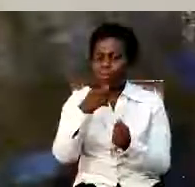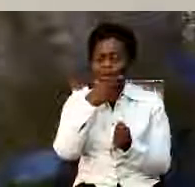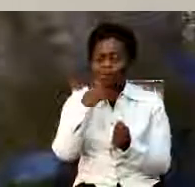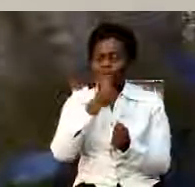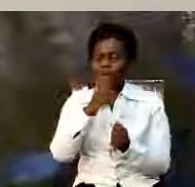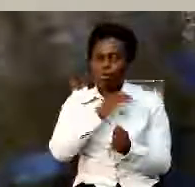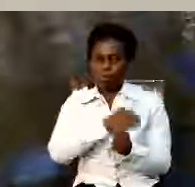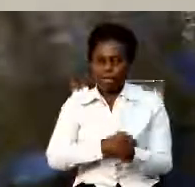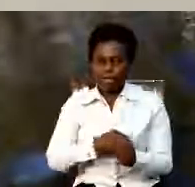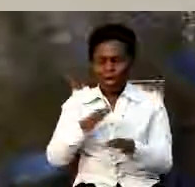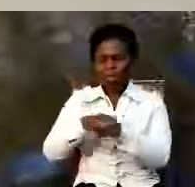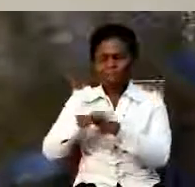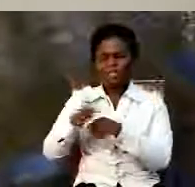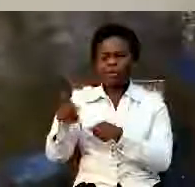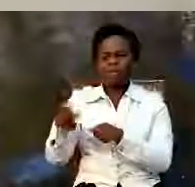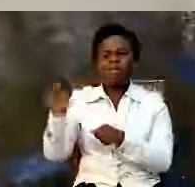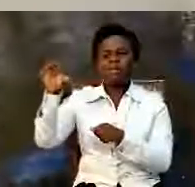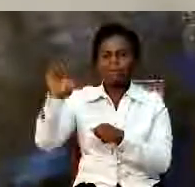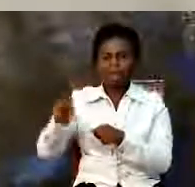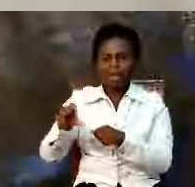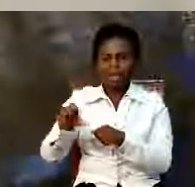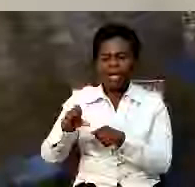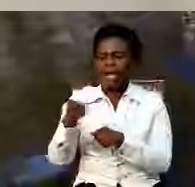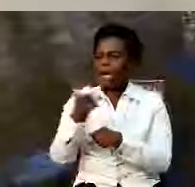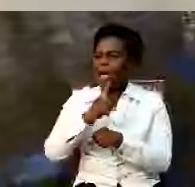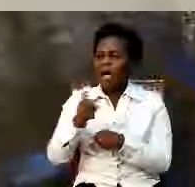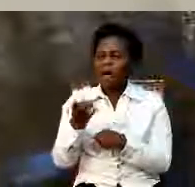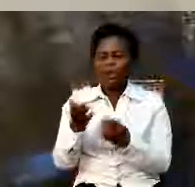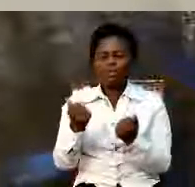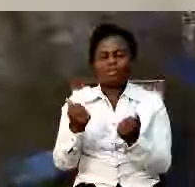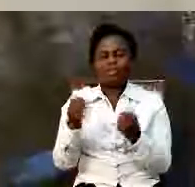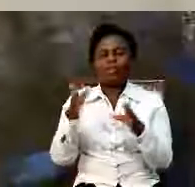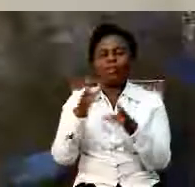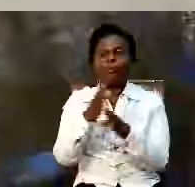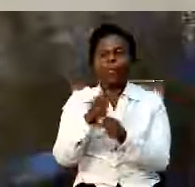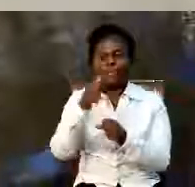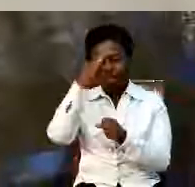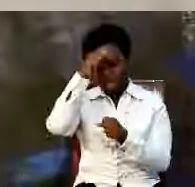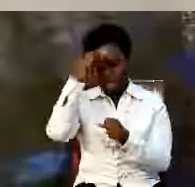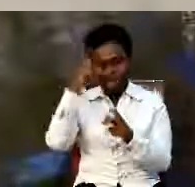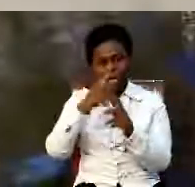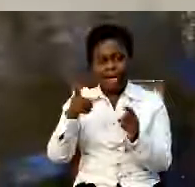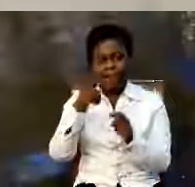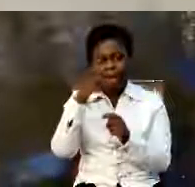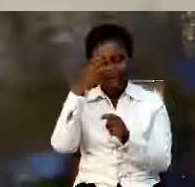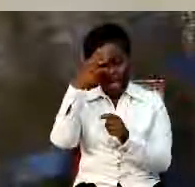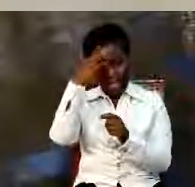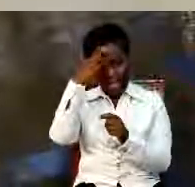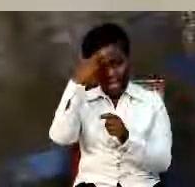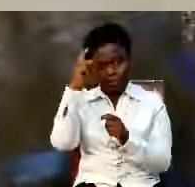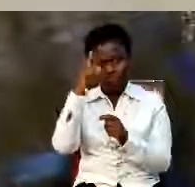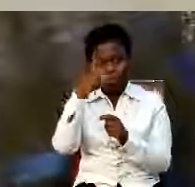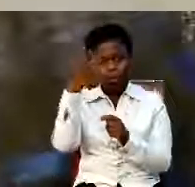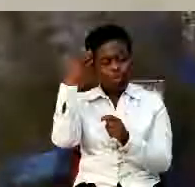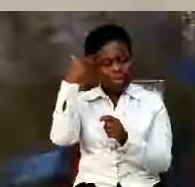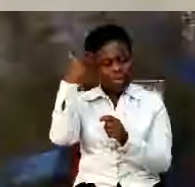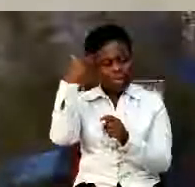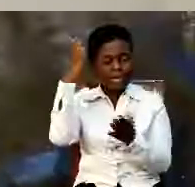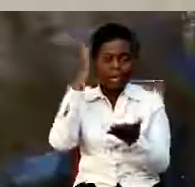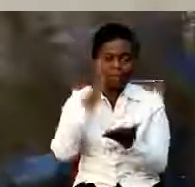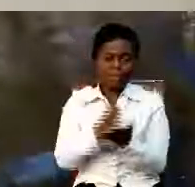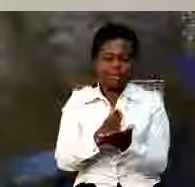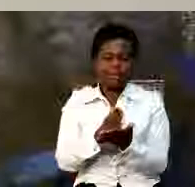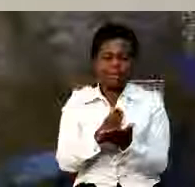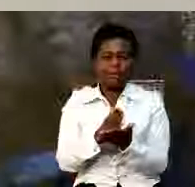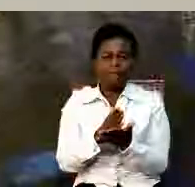hakifai, ukamkosoa. Hatapata shida kama anaamini kwamba unamjali kabisa.